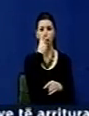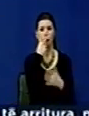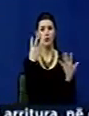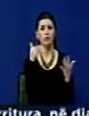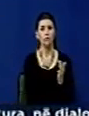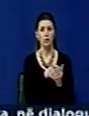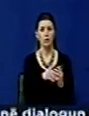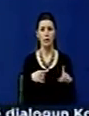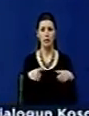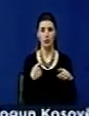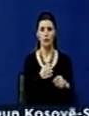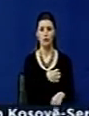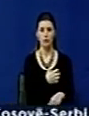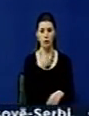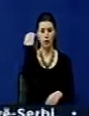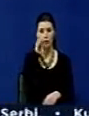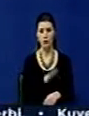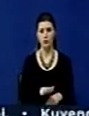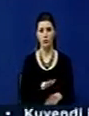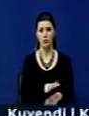qytetarëve sa jetojnë nga ndihmat sociale në Kosovë.